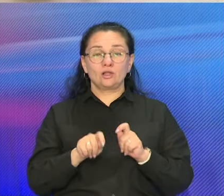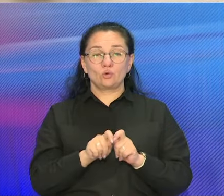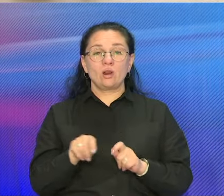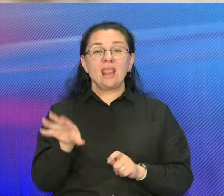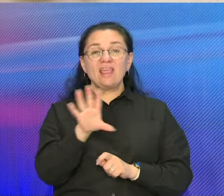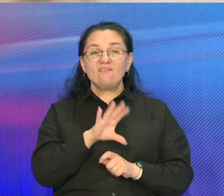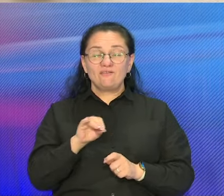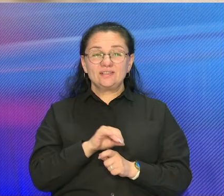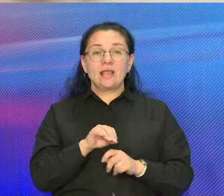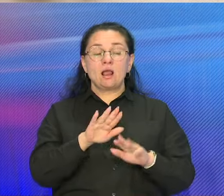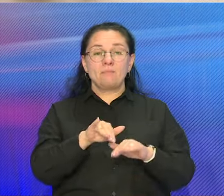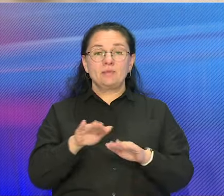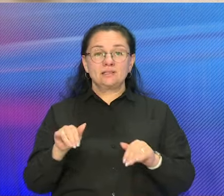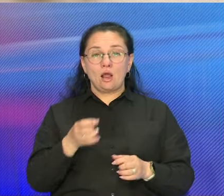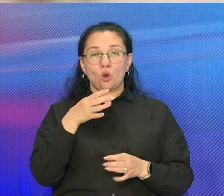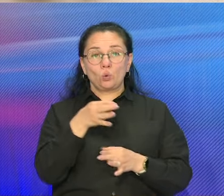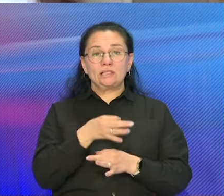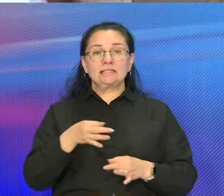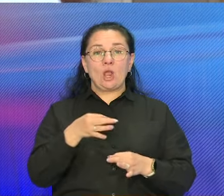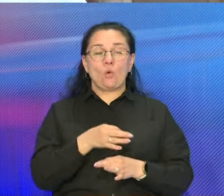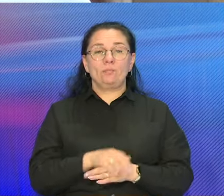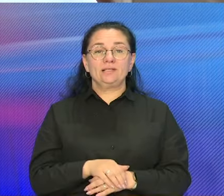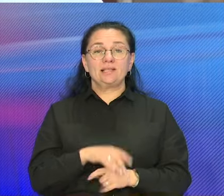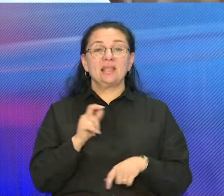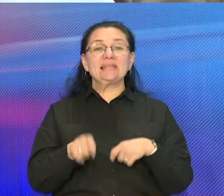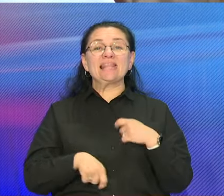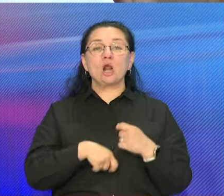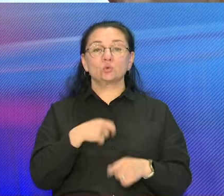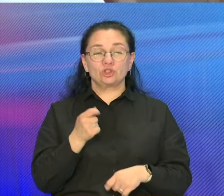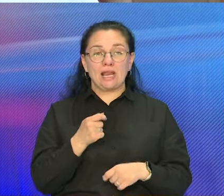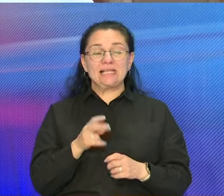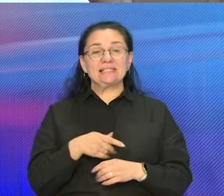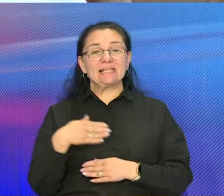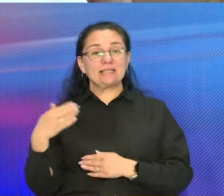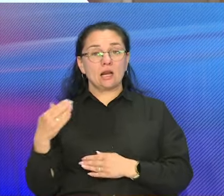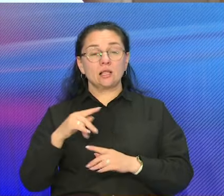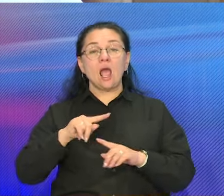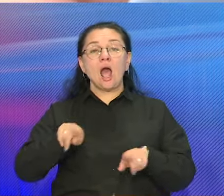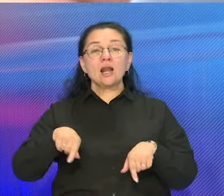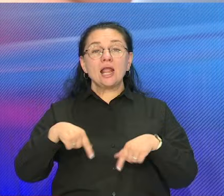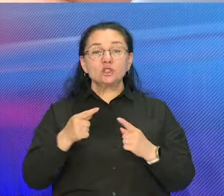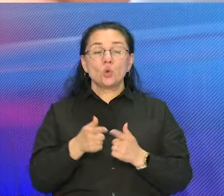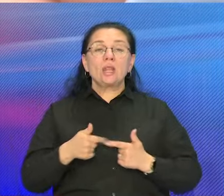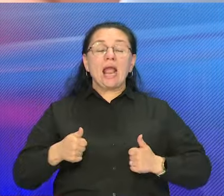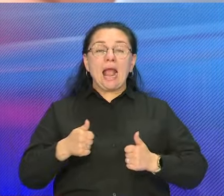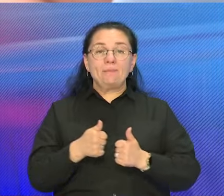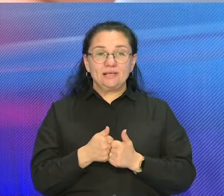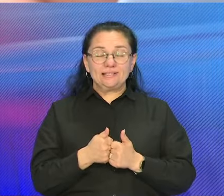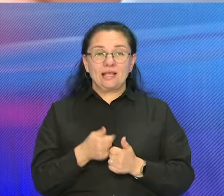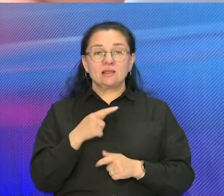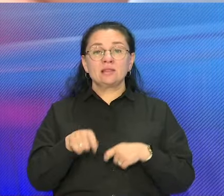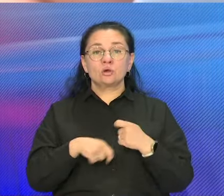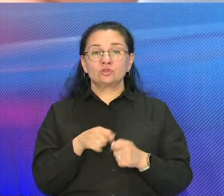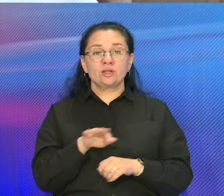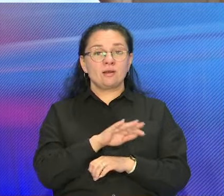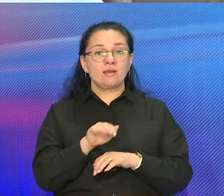усіх пунктах Гродзенской области Нарушений именно со стороны Организационной комиссии по подготовке аудитории Нарушений не